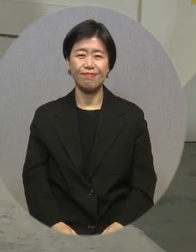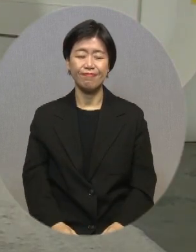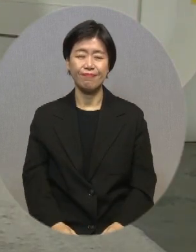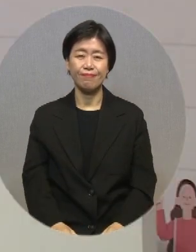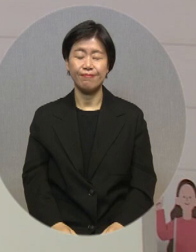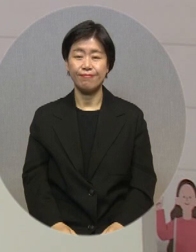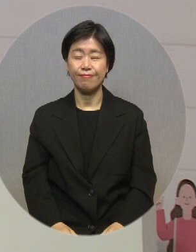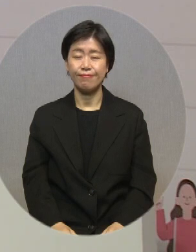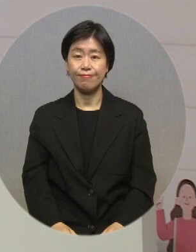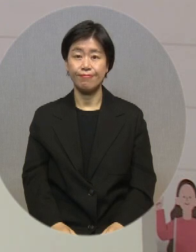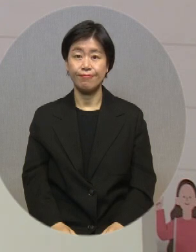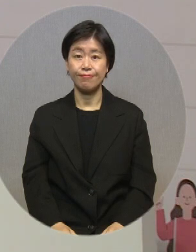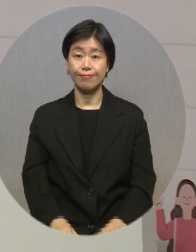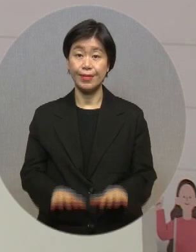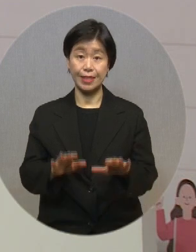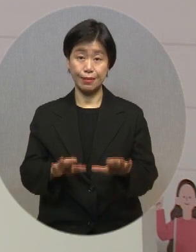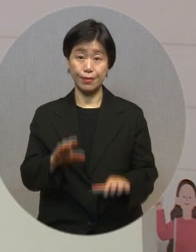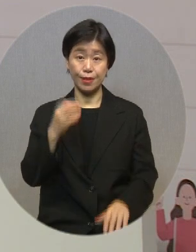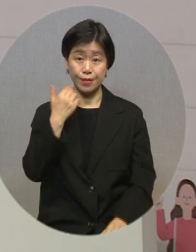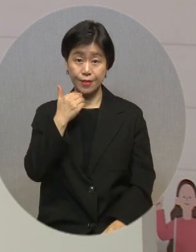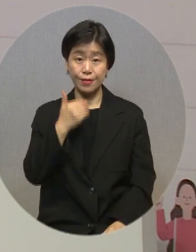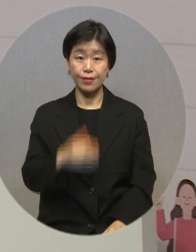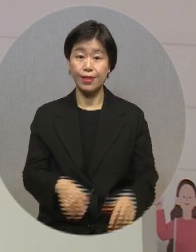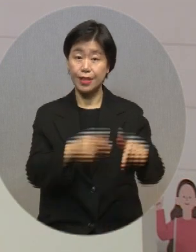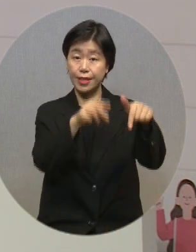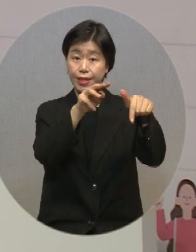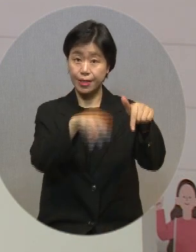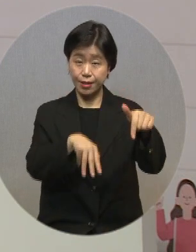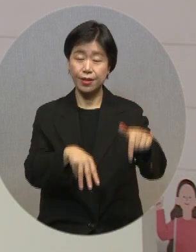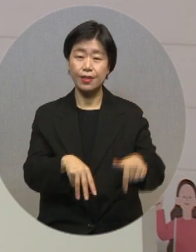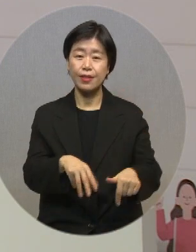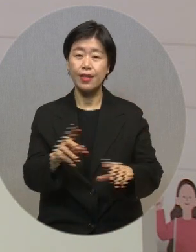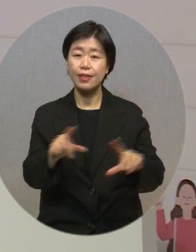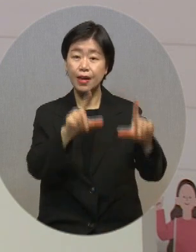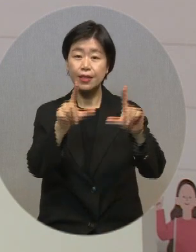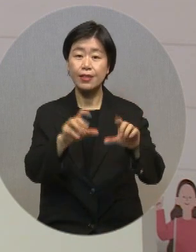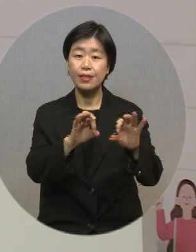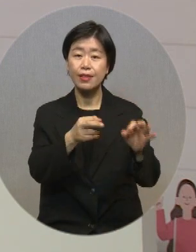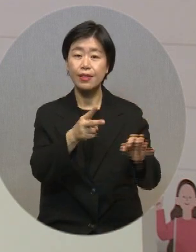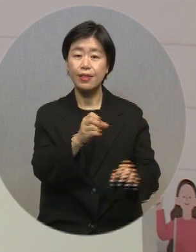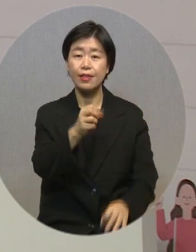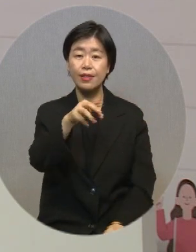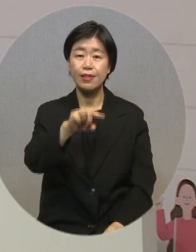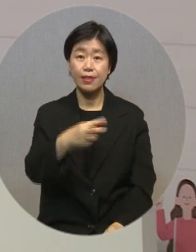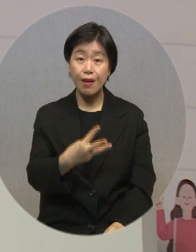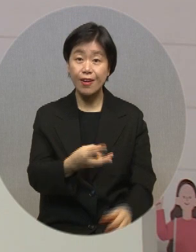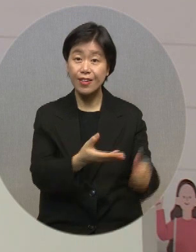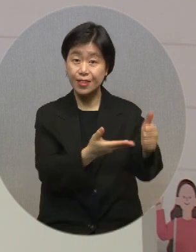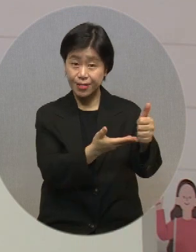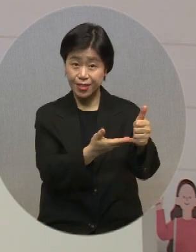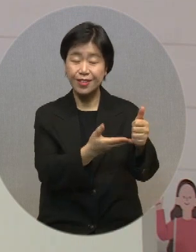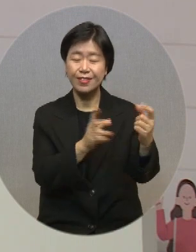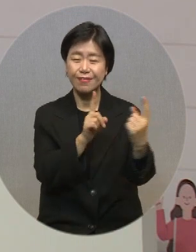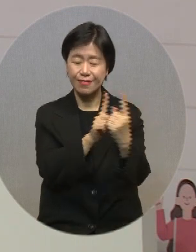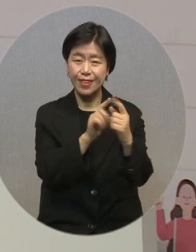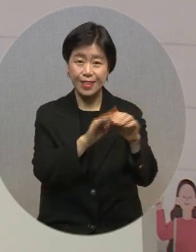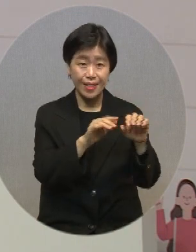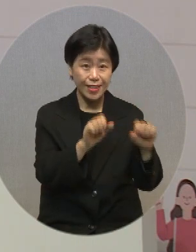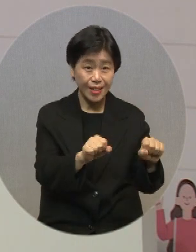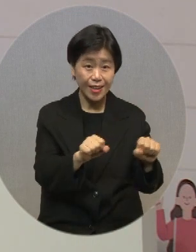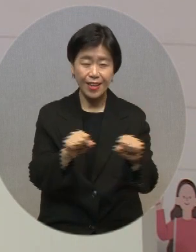자, 아, 이번에는 네. 인천 부평구에 사시는 김영철님을 한번 만나보겠습니다. 안녕하십니까?